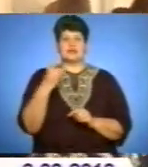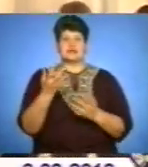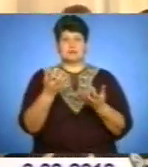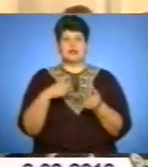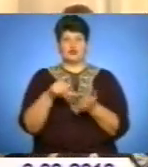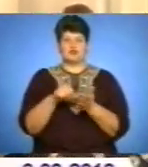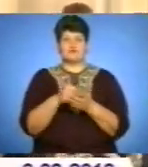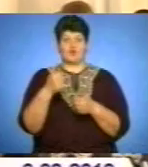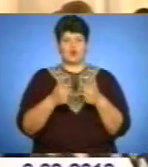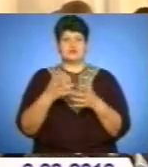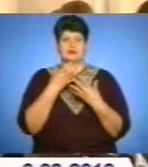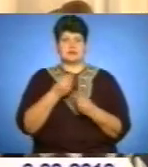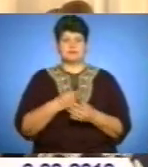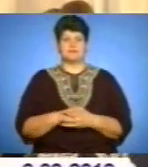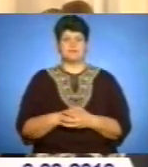конкурсі краси?